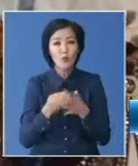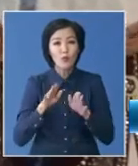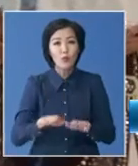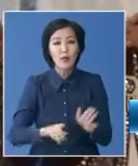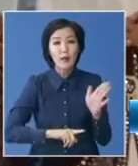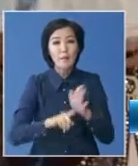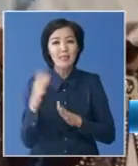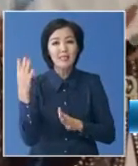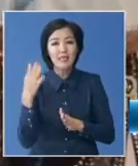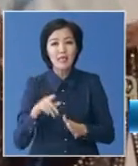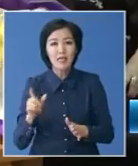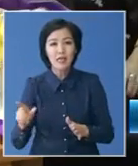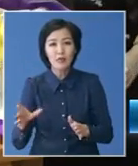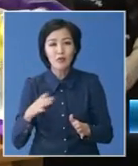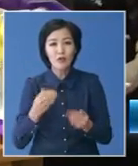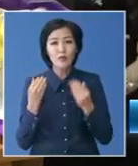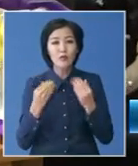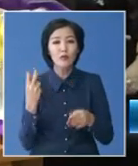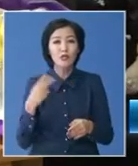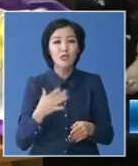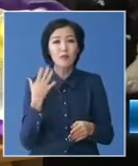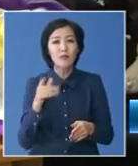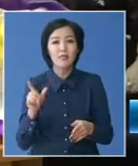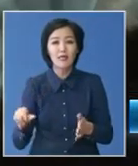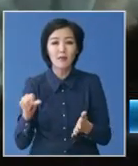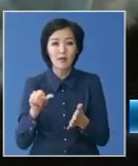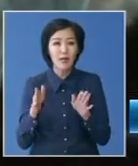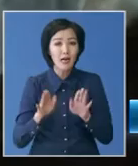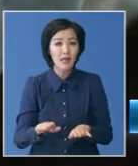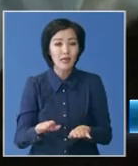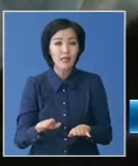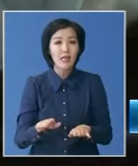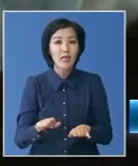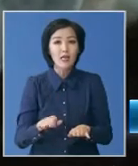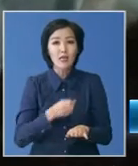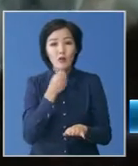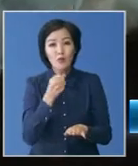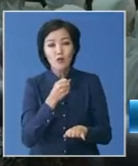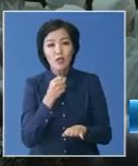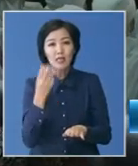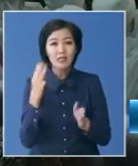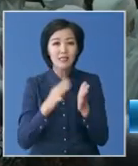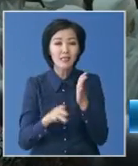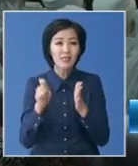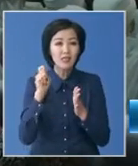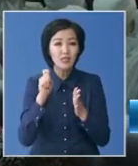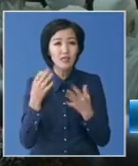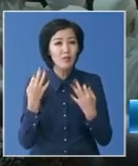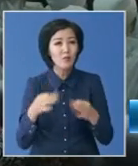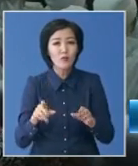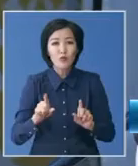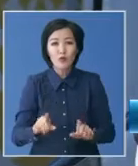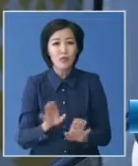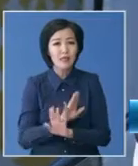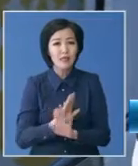бүгінде қатары сиреп, 25 өнерпаз ғана қалған. Алдының жасы 80-нің сеңгіріне шықса да қарап жатқысы келмейді. Сан